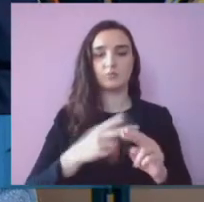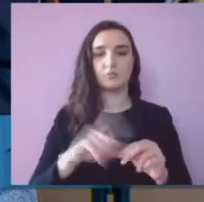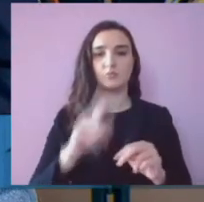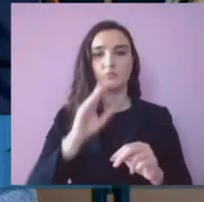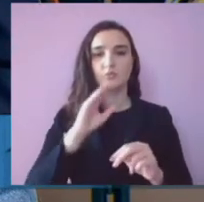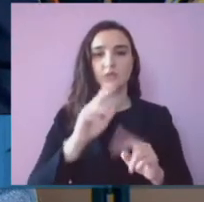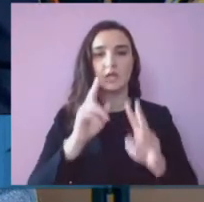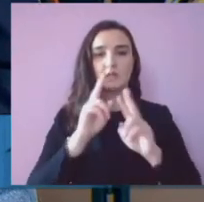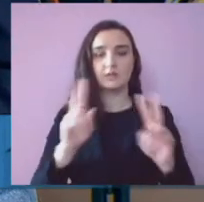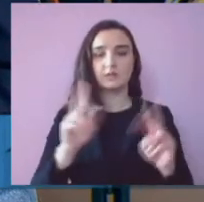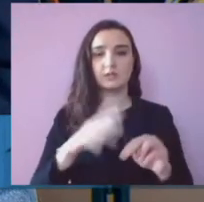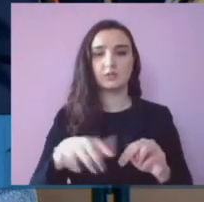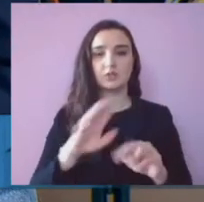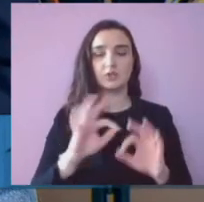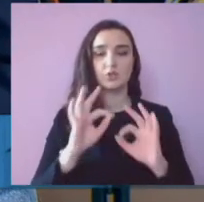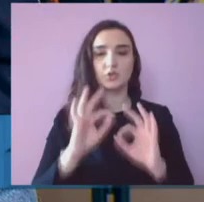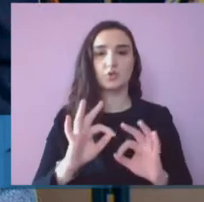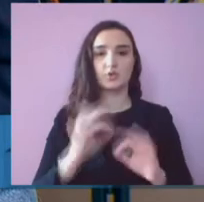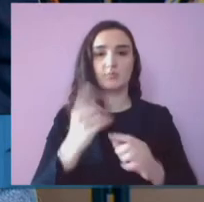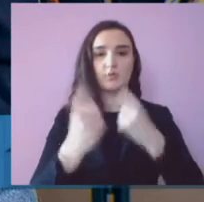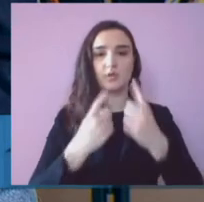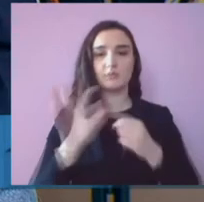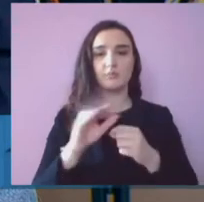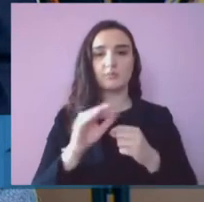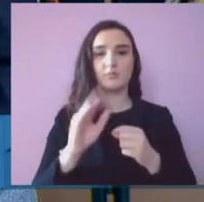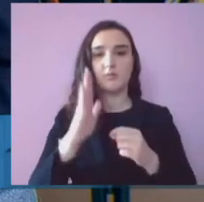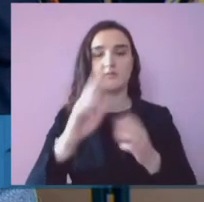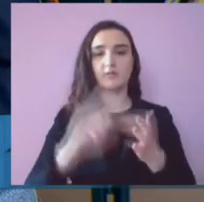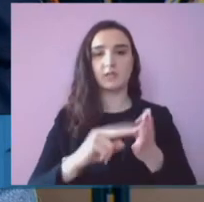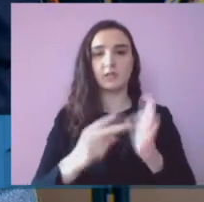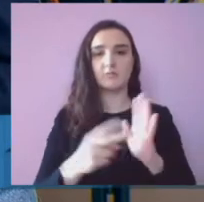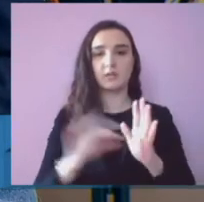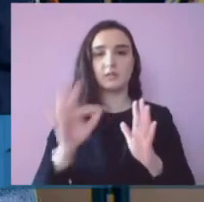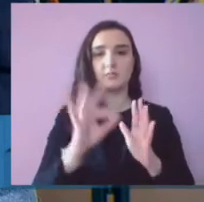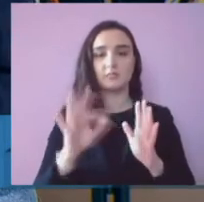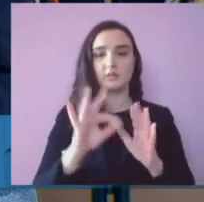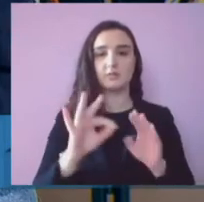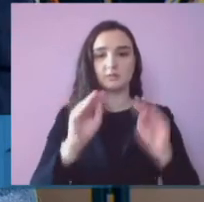ვიცით სწორი მონაცემები, მომავლის გეგმარების შედგენა ძალიან ძნელია.